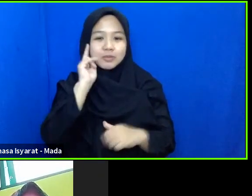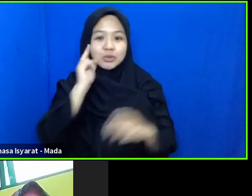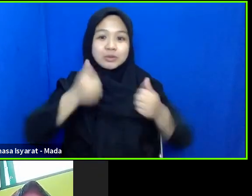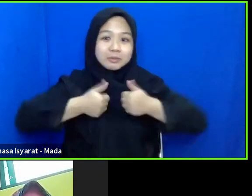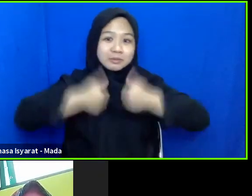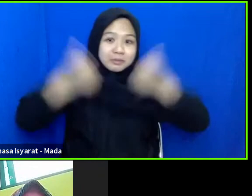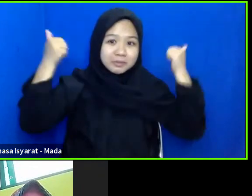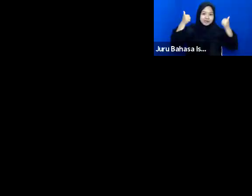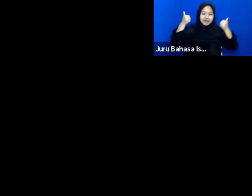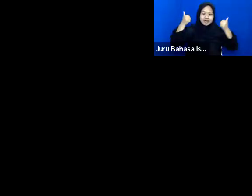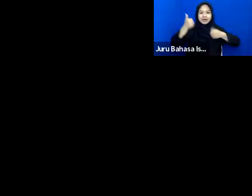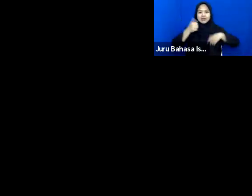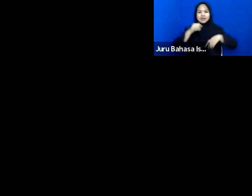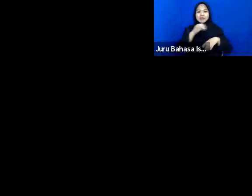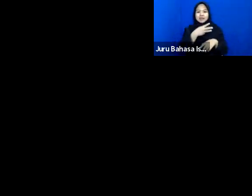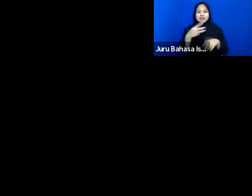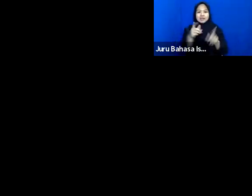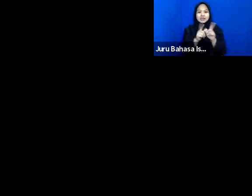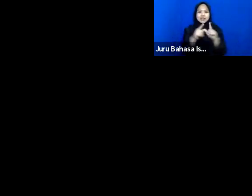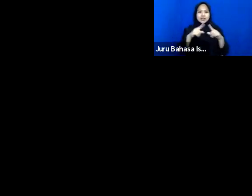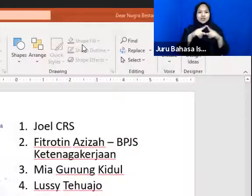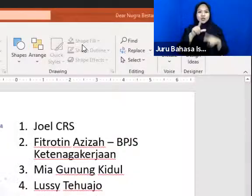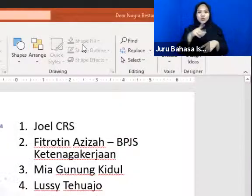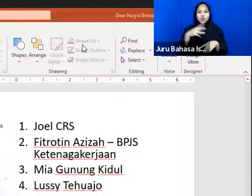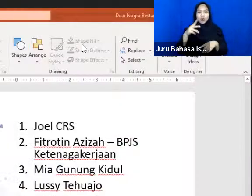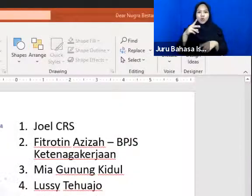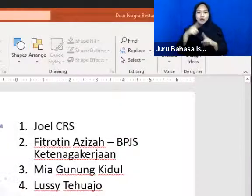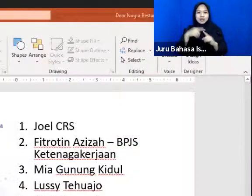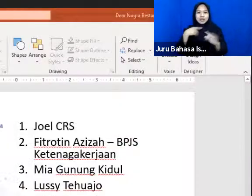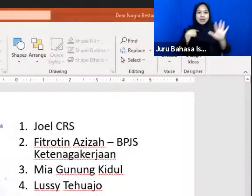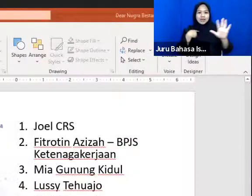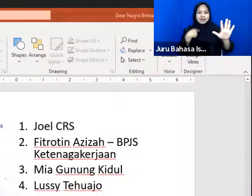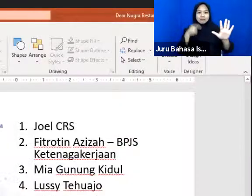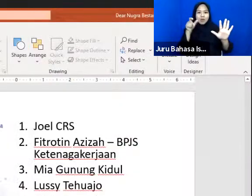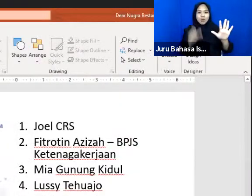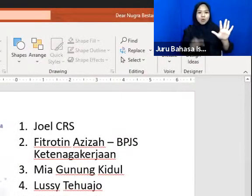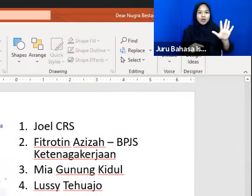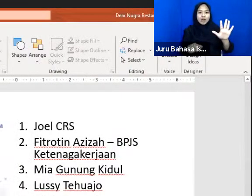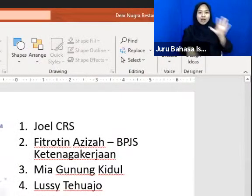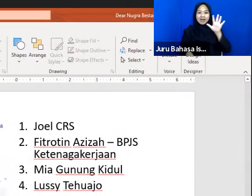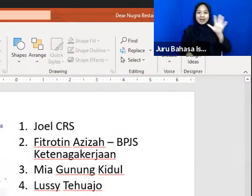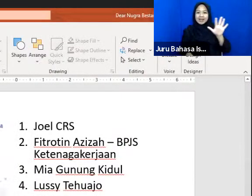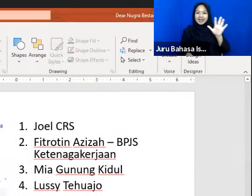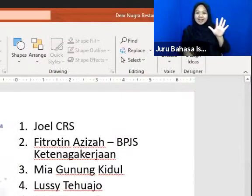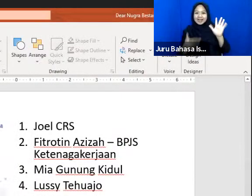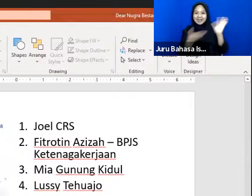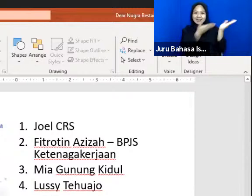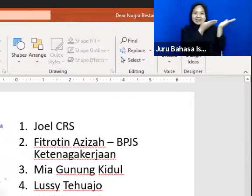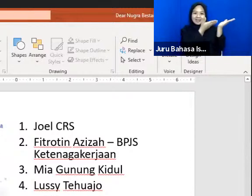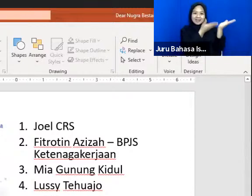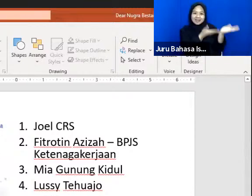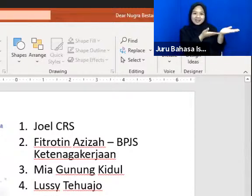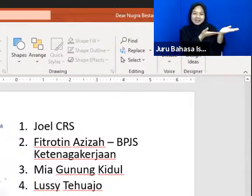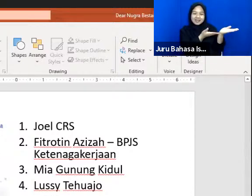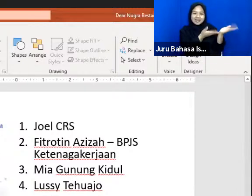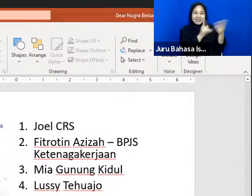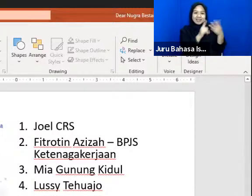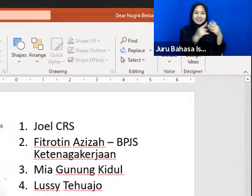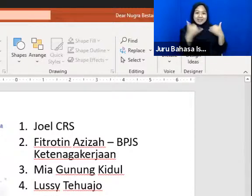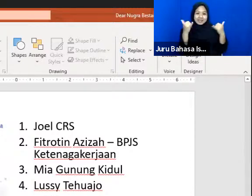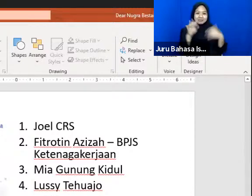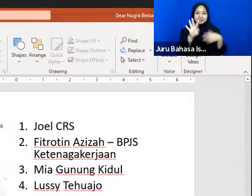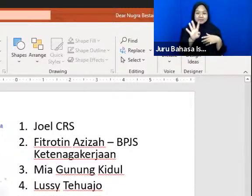Dari E-Wallet Ada Lima Orang Dua Dari Kegiatan Games Yang Tiga Dari